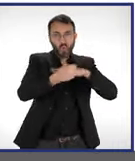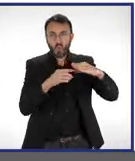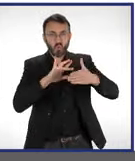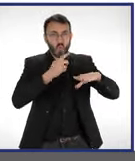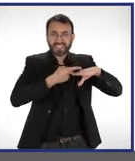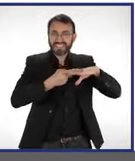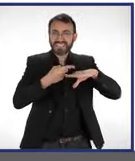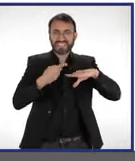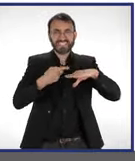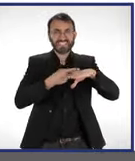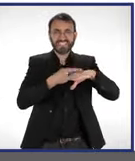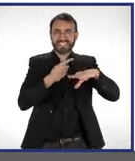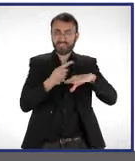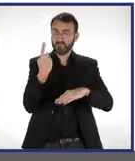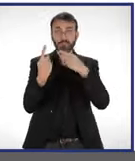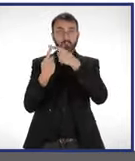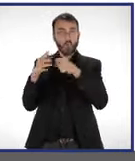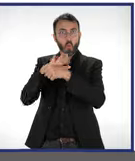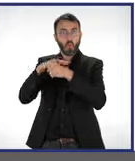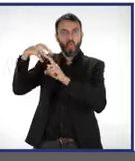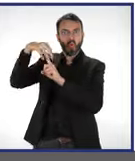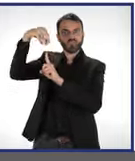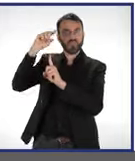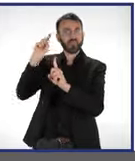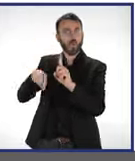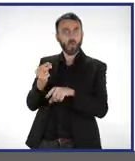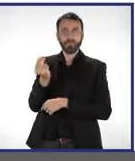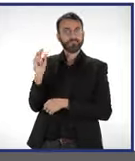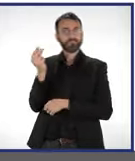endroits, jusqu'à ce que la partie striée soit complètement recouverte.